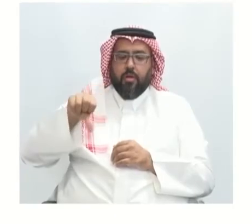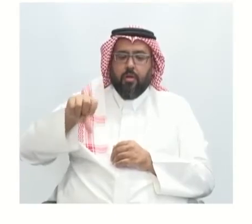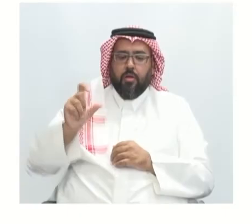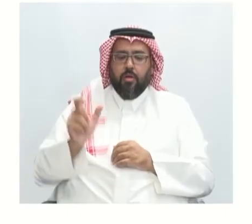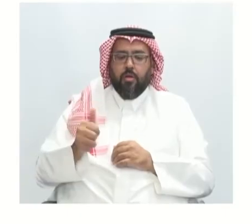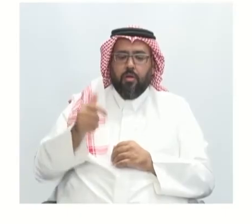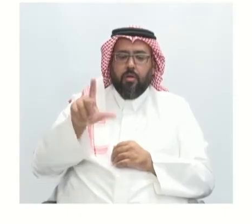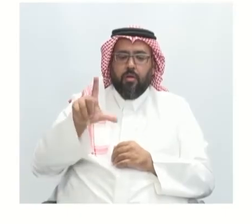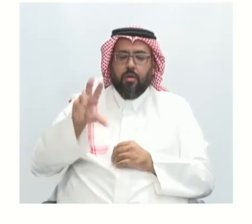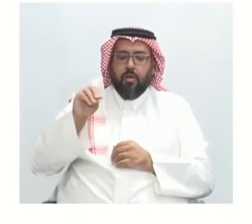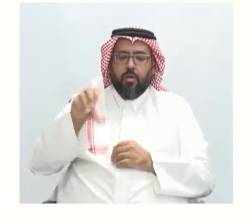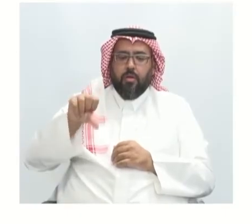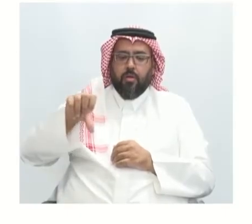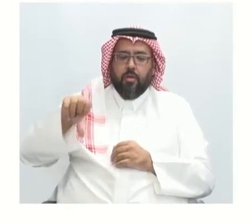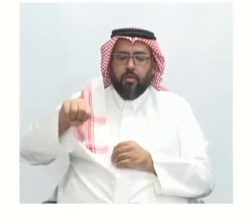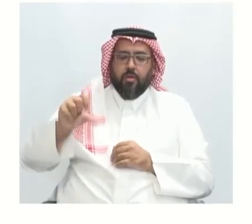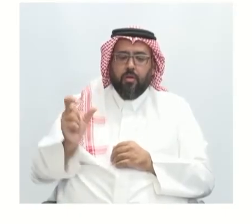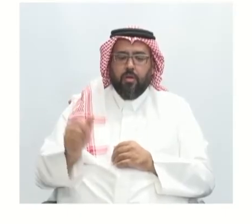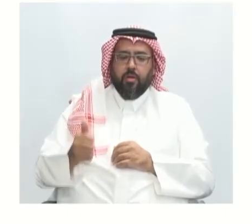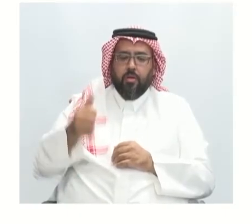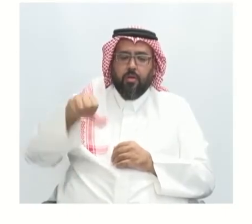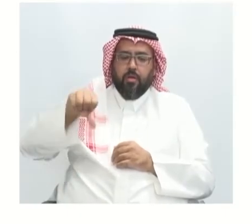انا لله وانا